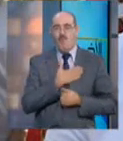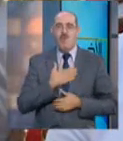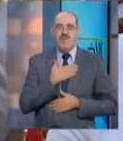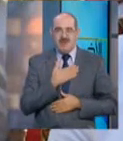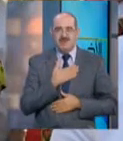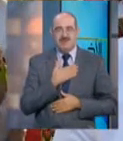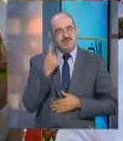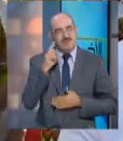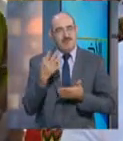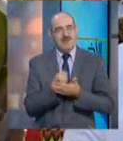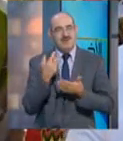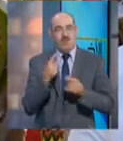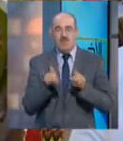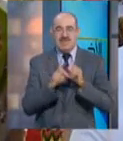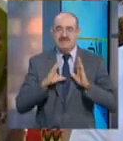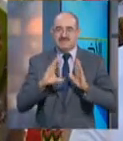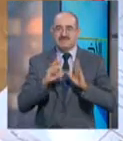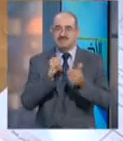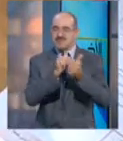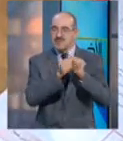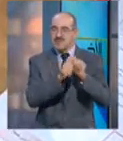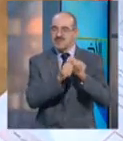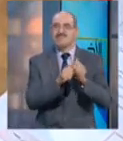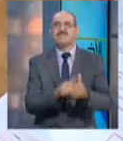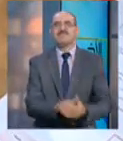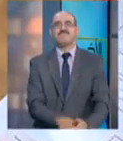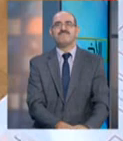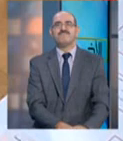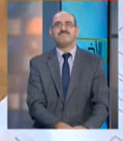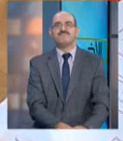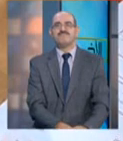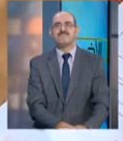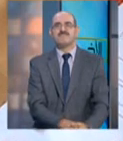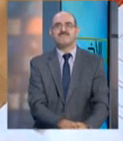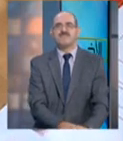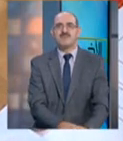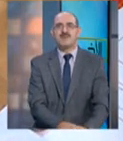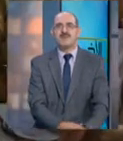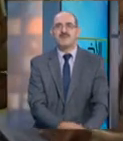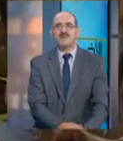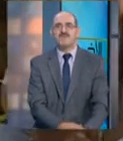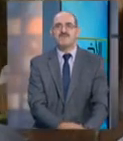اللي شاركت في هذه المسابقة حول الطبخ التقليدي. يقولوا لي طعام صراير